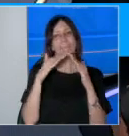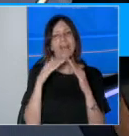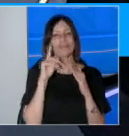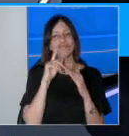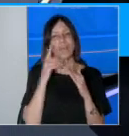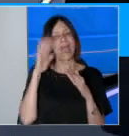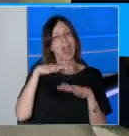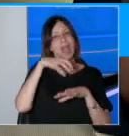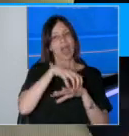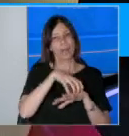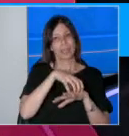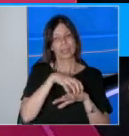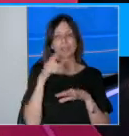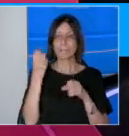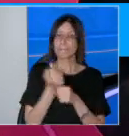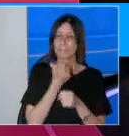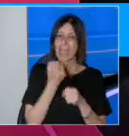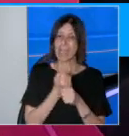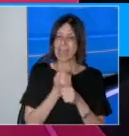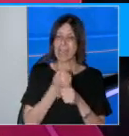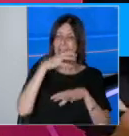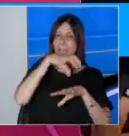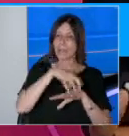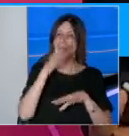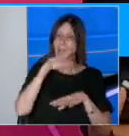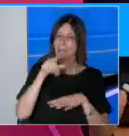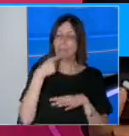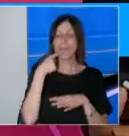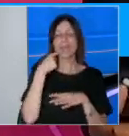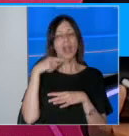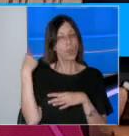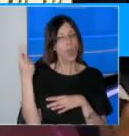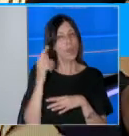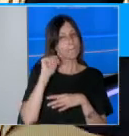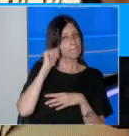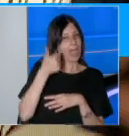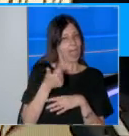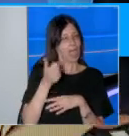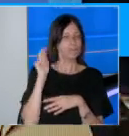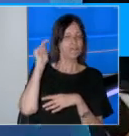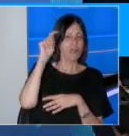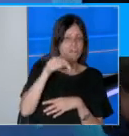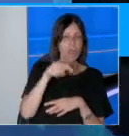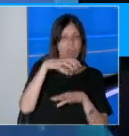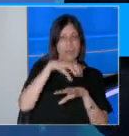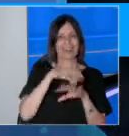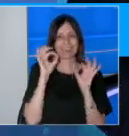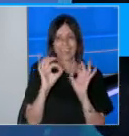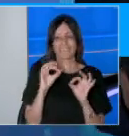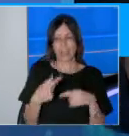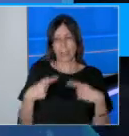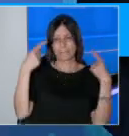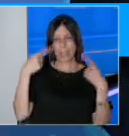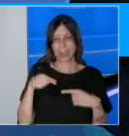על הר הבית. פעיל להר הבית, ואתה קורא לכולם מחר, ארנון, לעלות להר הבית, דווקא ביום